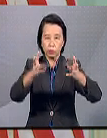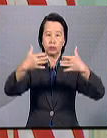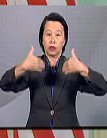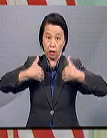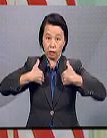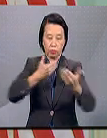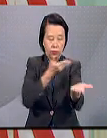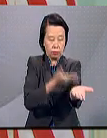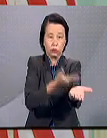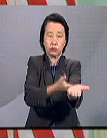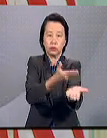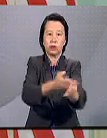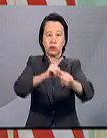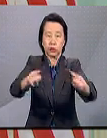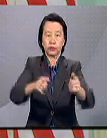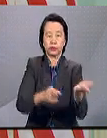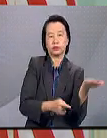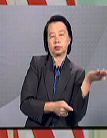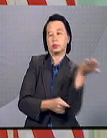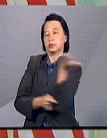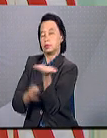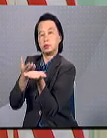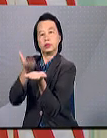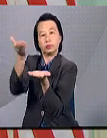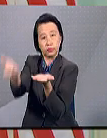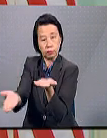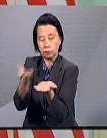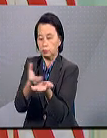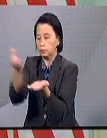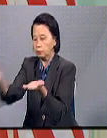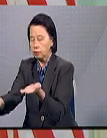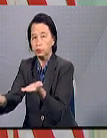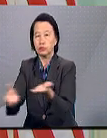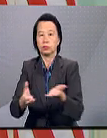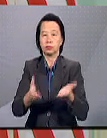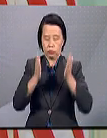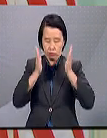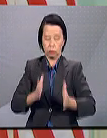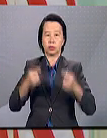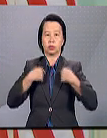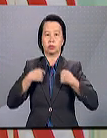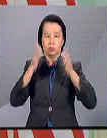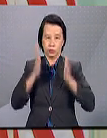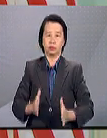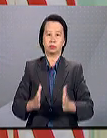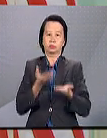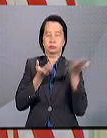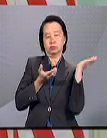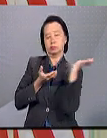tetapi di-serve oleh pramu saji, yang dipanggil pramu saji